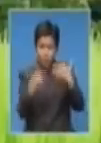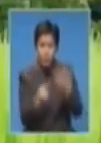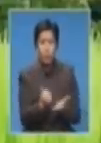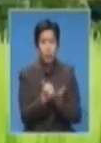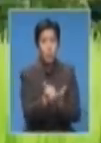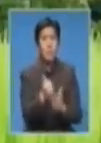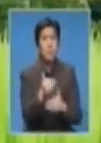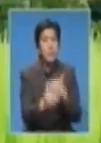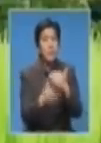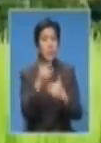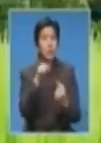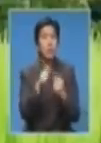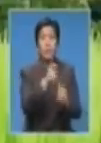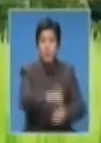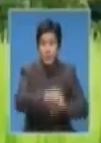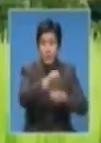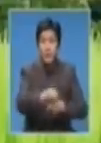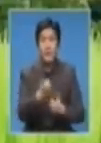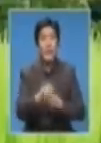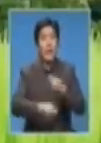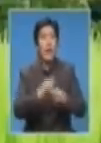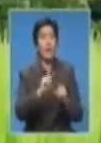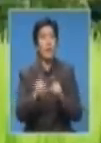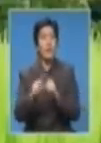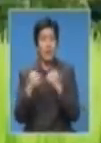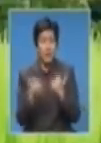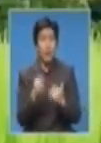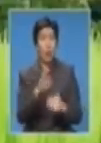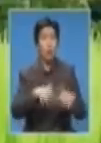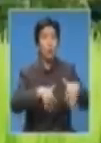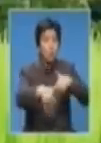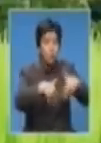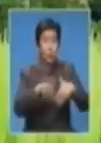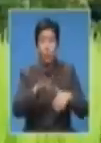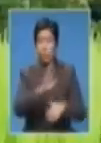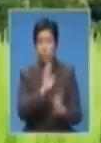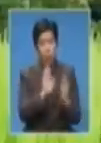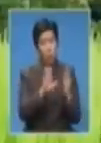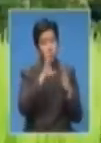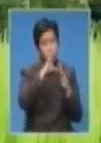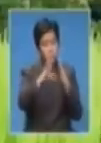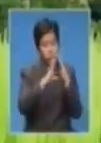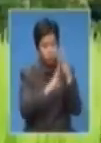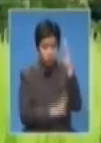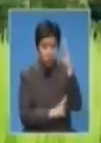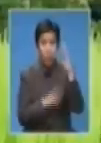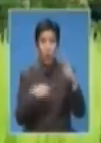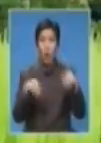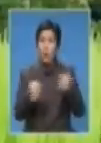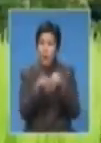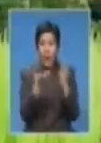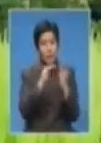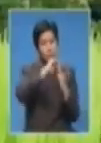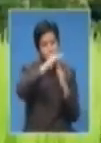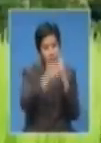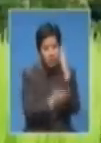ของการพัฒนาทางด้านการเกษตรแล้วก็การค้าขายนะทั้งในชุมชนในท้องถิ่นในภูมิภาคในชายแดนนะครับ